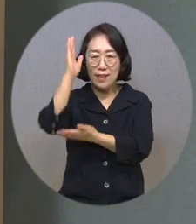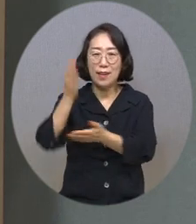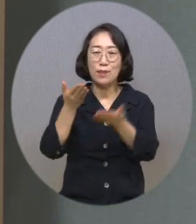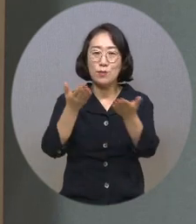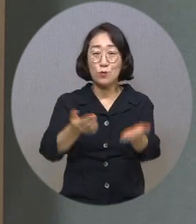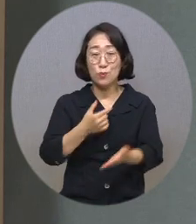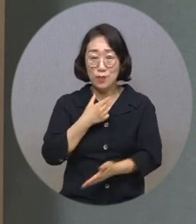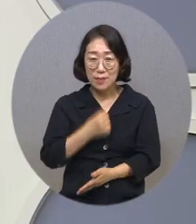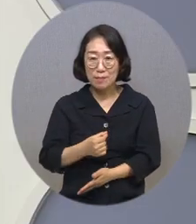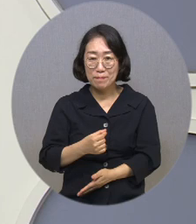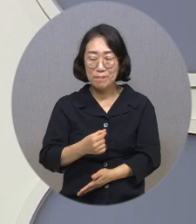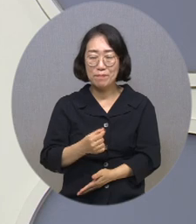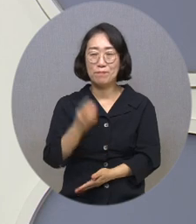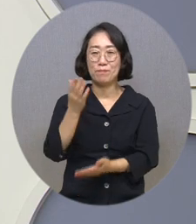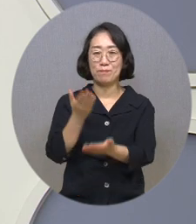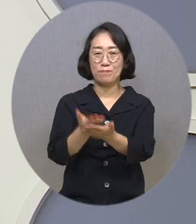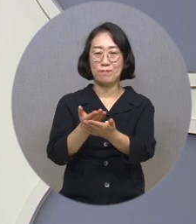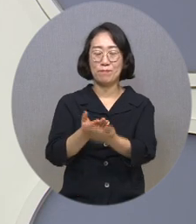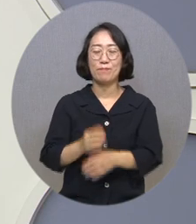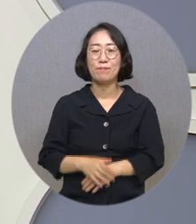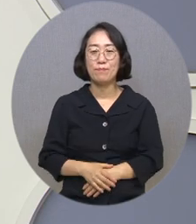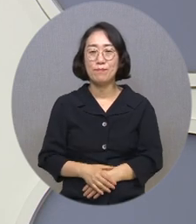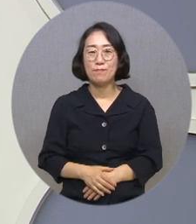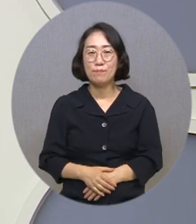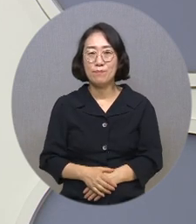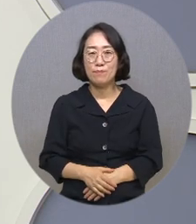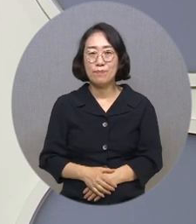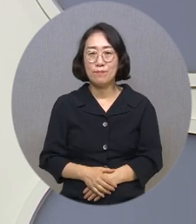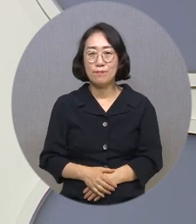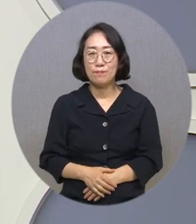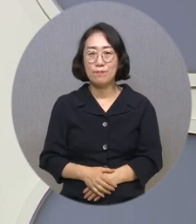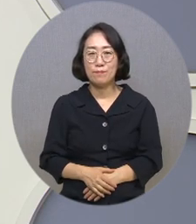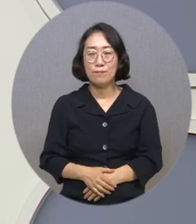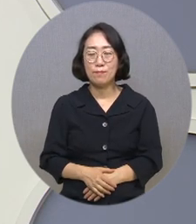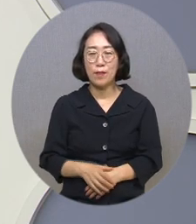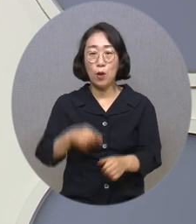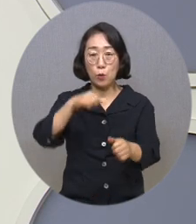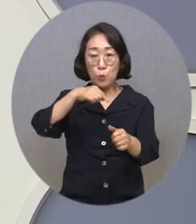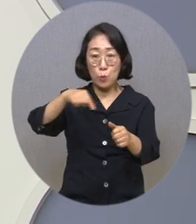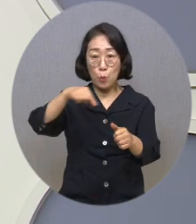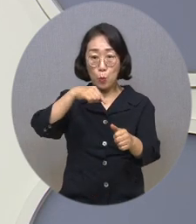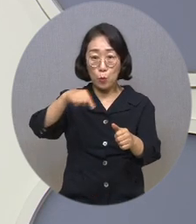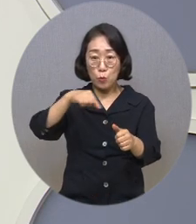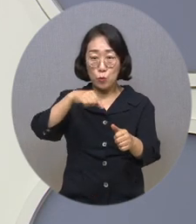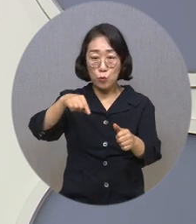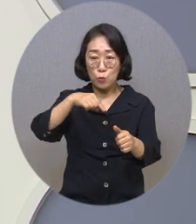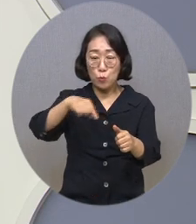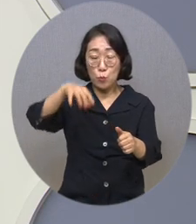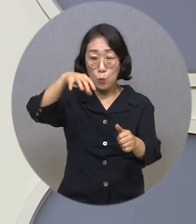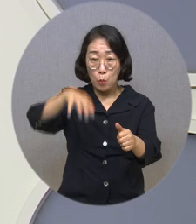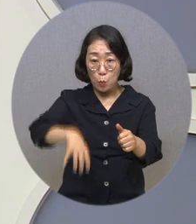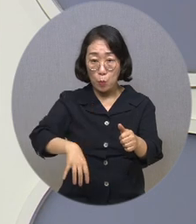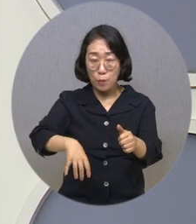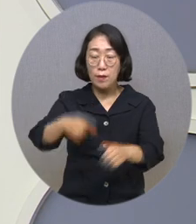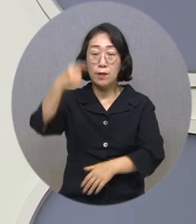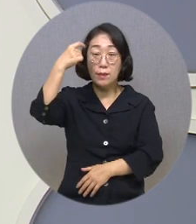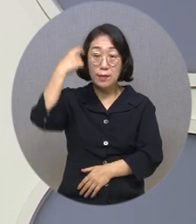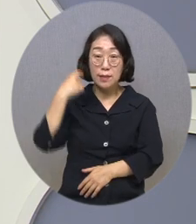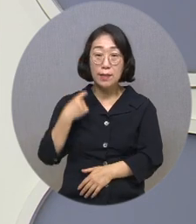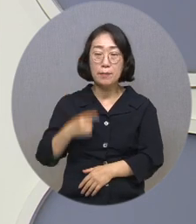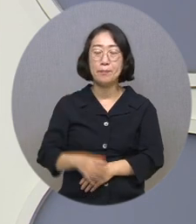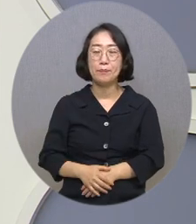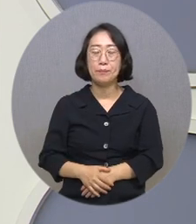같아요. 한 말씀 주시죠. 예, 그 저희가 이제 교육 현장에서 그 느끼는 거는 이제